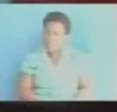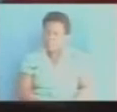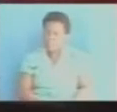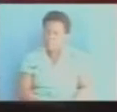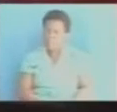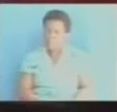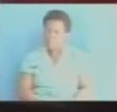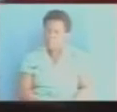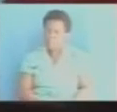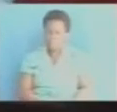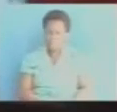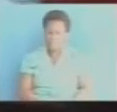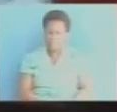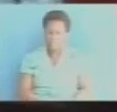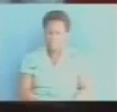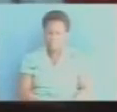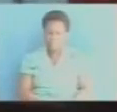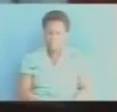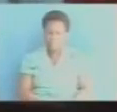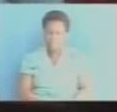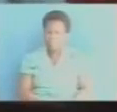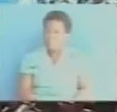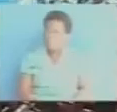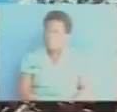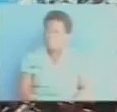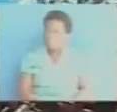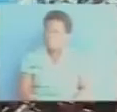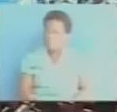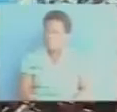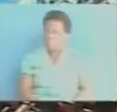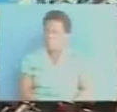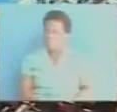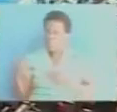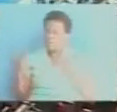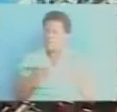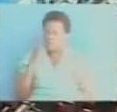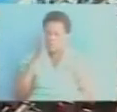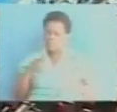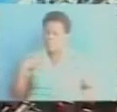Sasa asante mesimi waziri